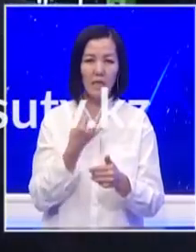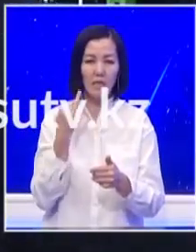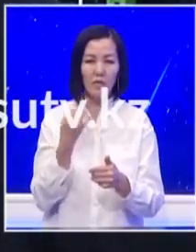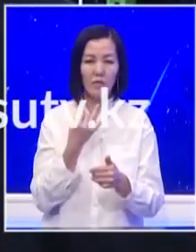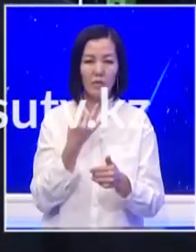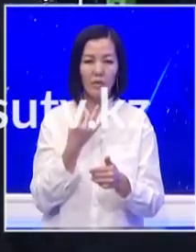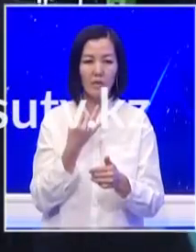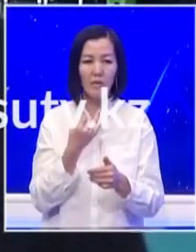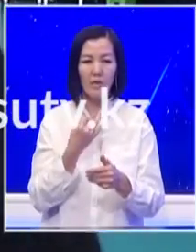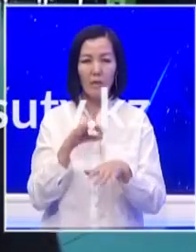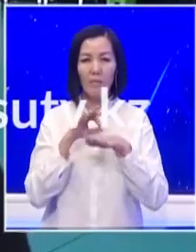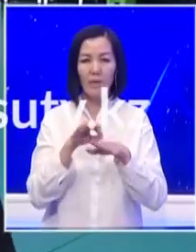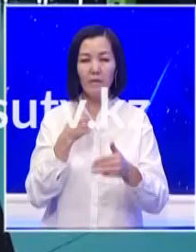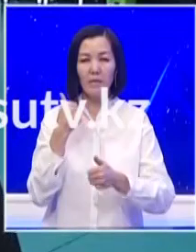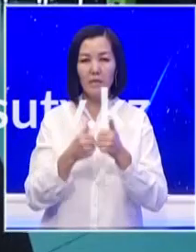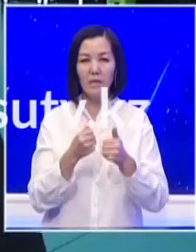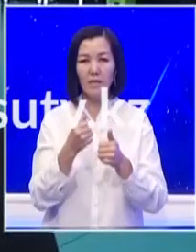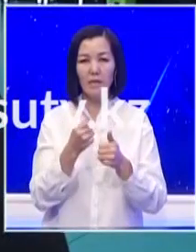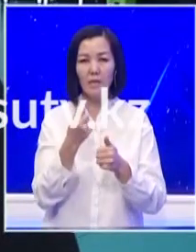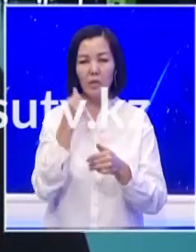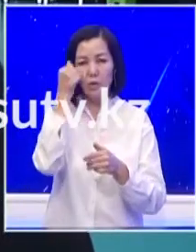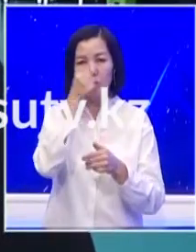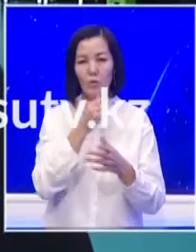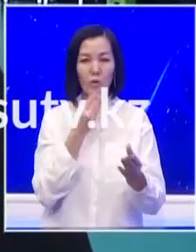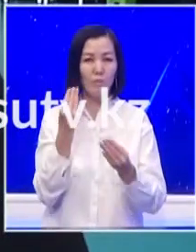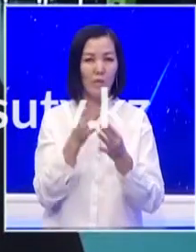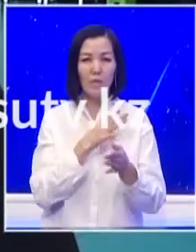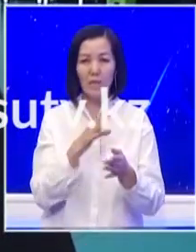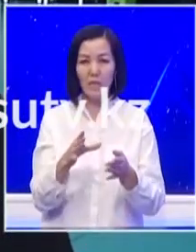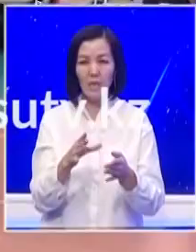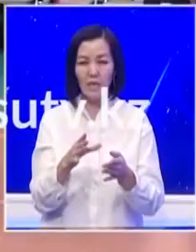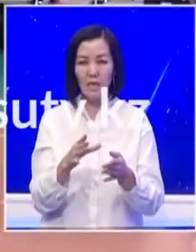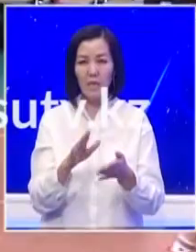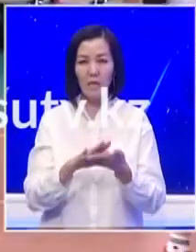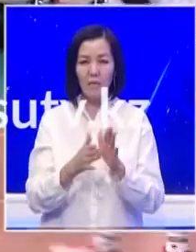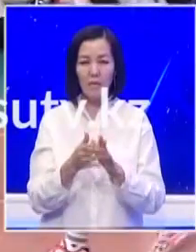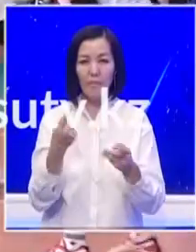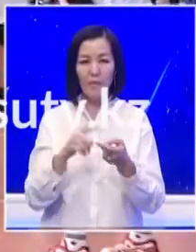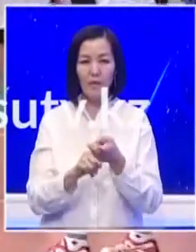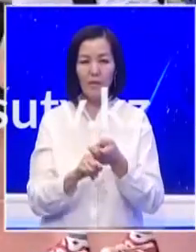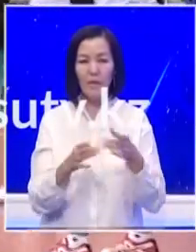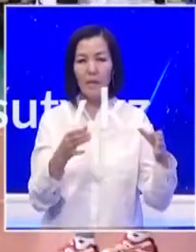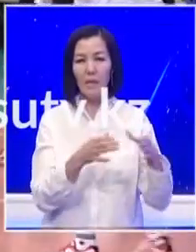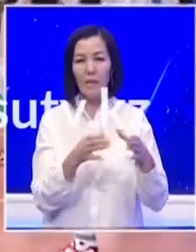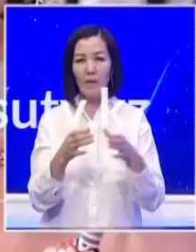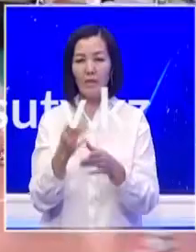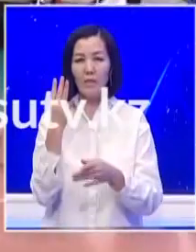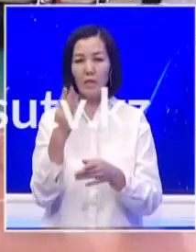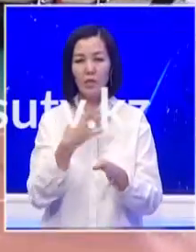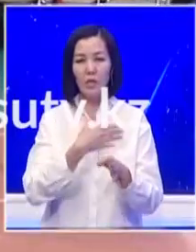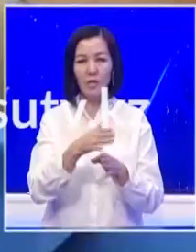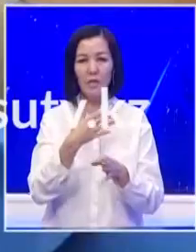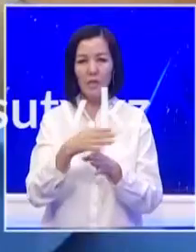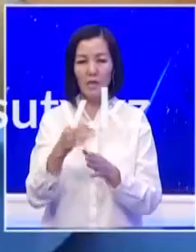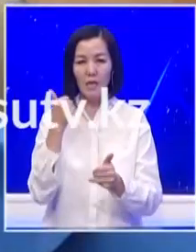проведении соревнований, потому что целый год не играли из-за обстоятельств. Команды разделили на 4 подгруппы, лидер в каждой из